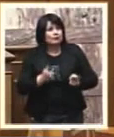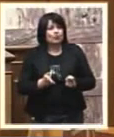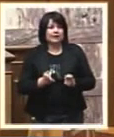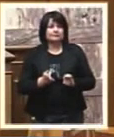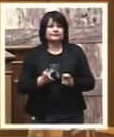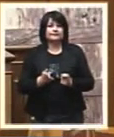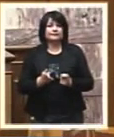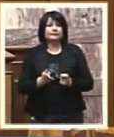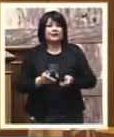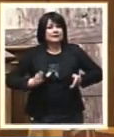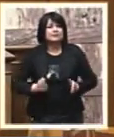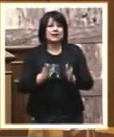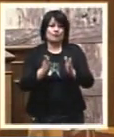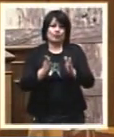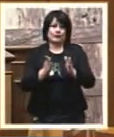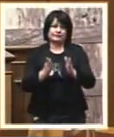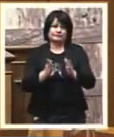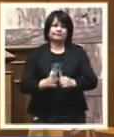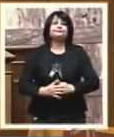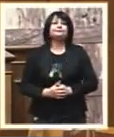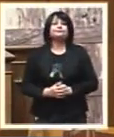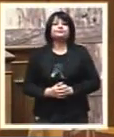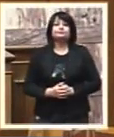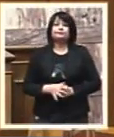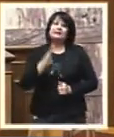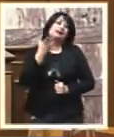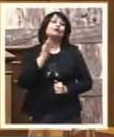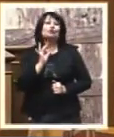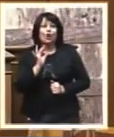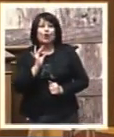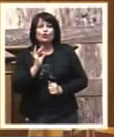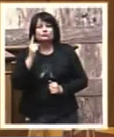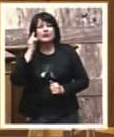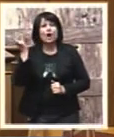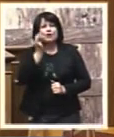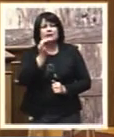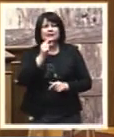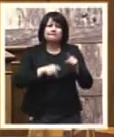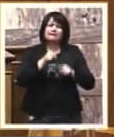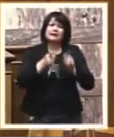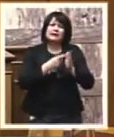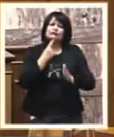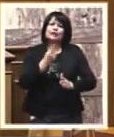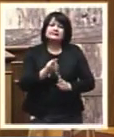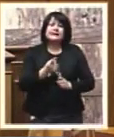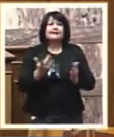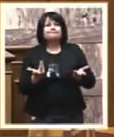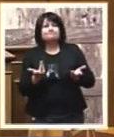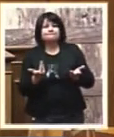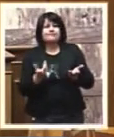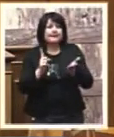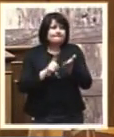οδηγεί η ίδια την κοινωνία στο μέλλον. Γι' αυτό αντίθετα με τη λογική που είτε υπονοείται είτε επιτάσσει